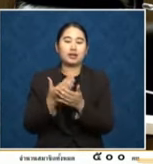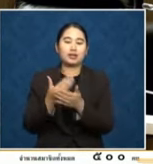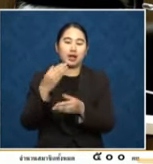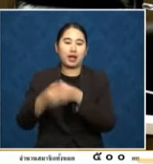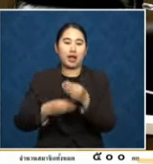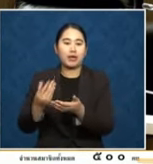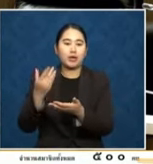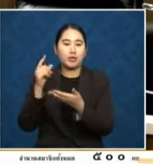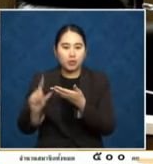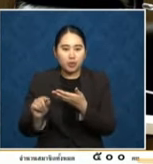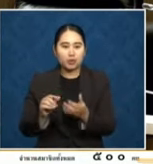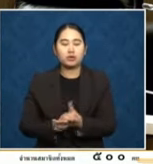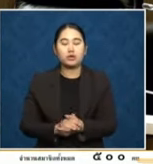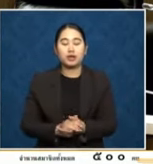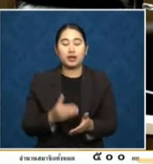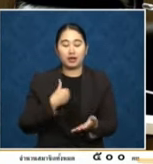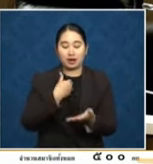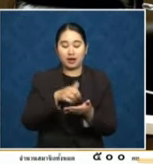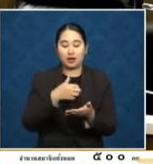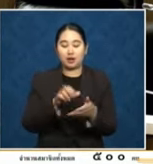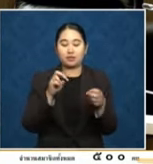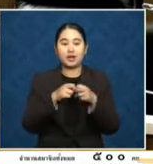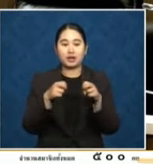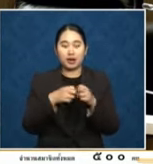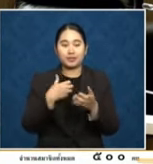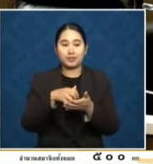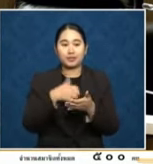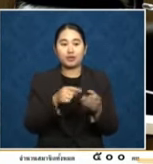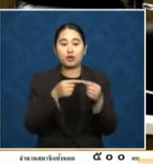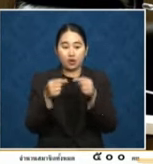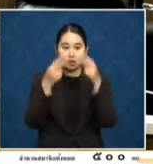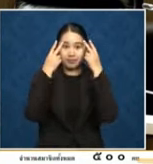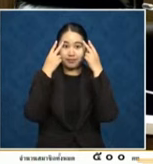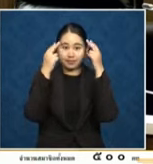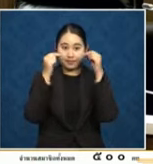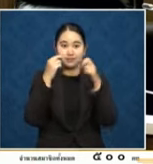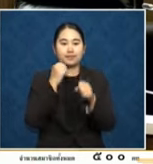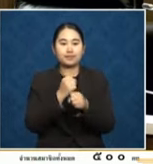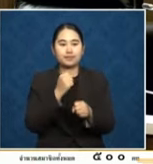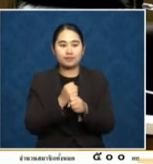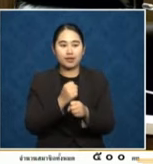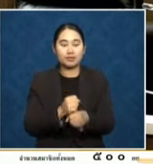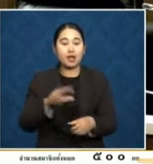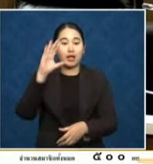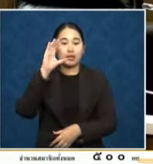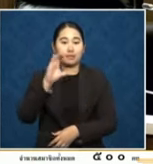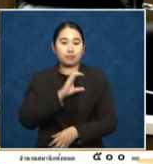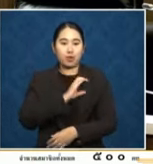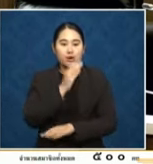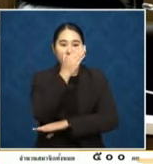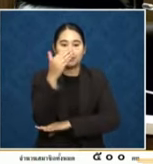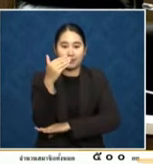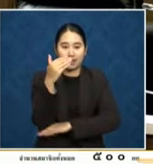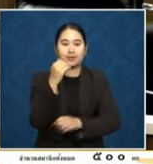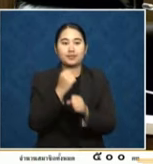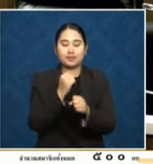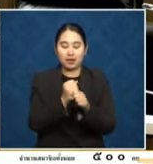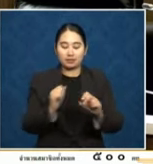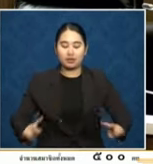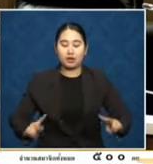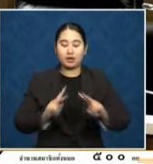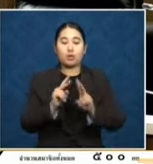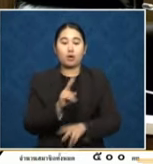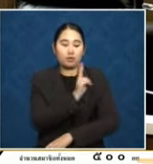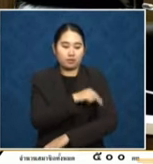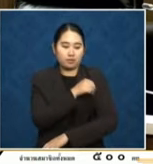ถูกกว่ากาแฟดิฉันขอนำเรียนปัญหาเรื่องนี้นะคะไปยังท่านนายกรัฐมนตรีและสำนักงานตำรวจแห่งชาติรวมถึงกระทรวงสาธารณสุ